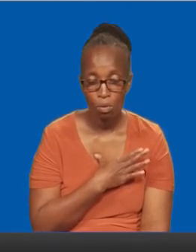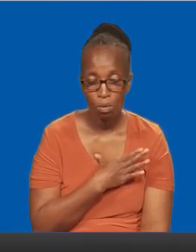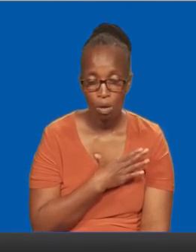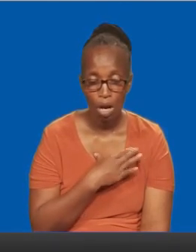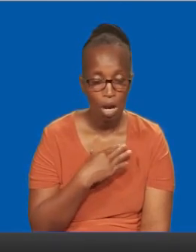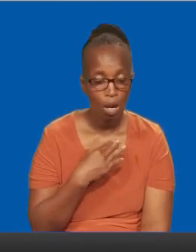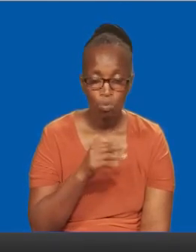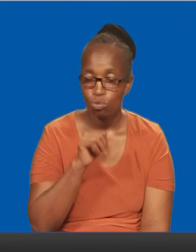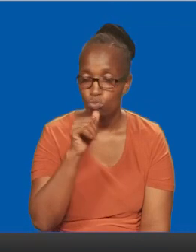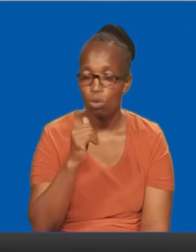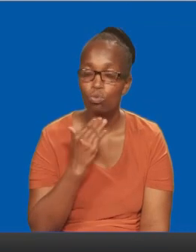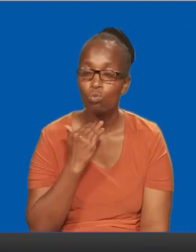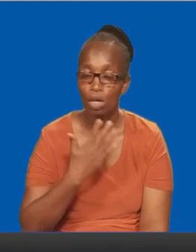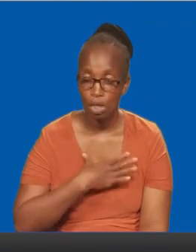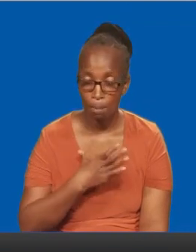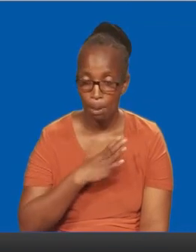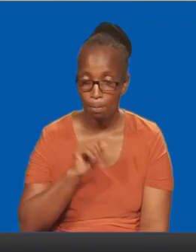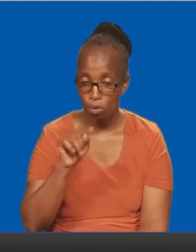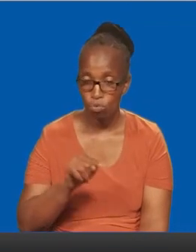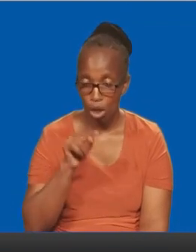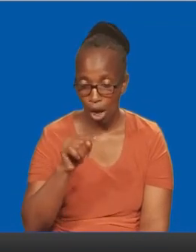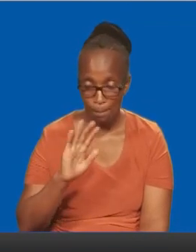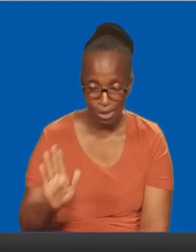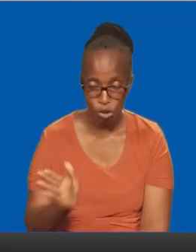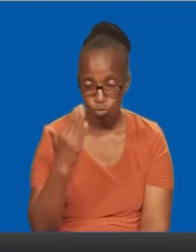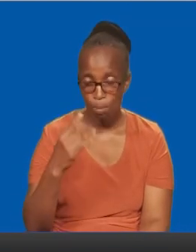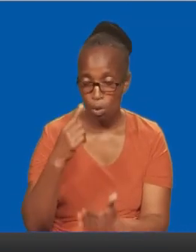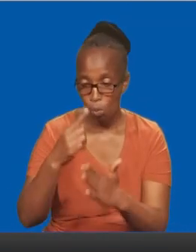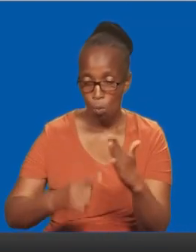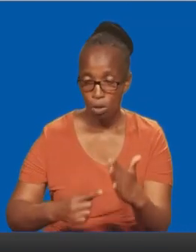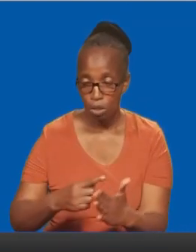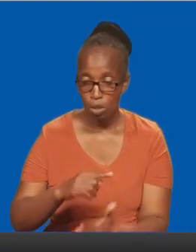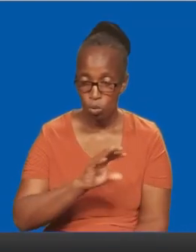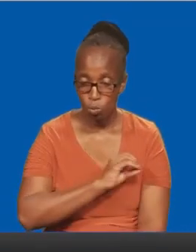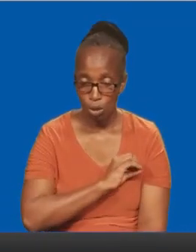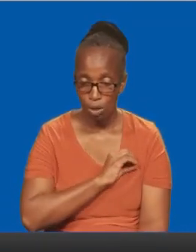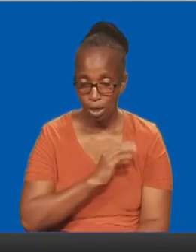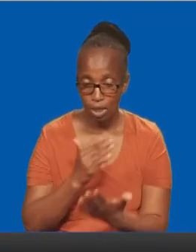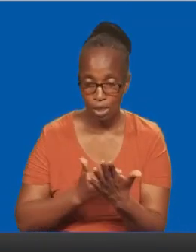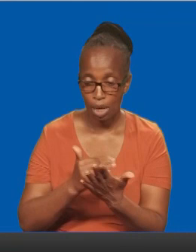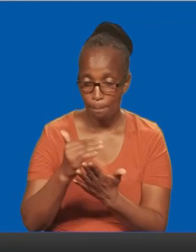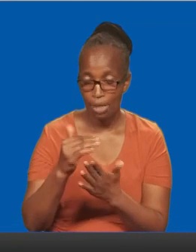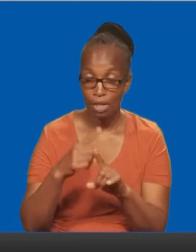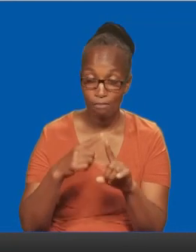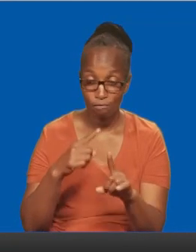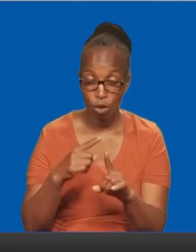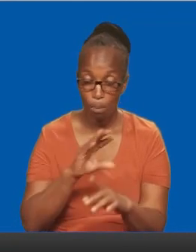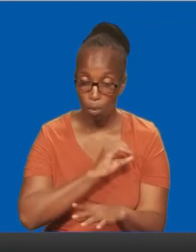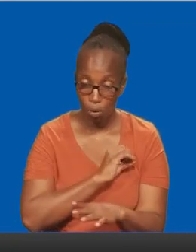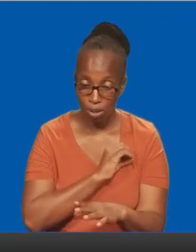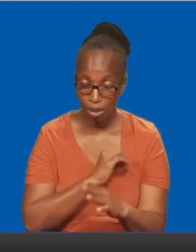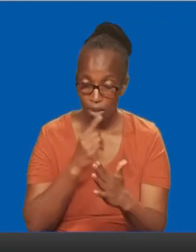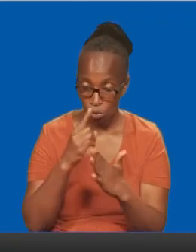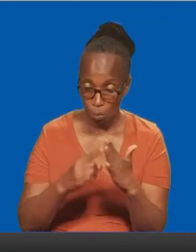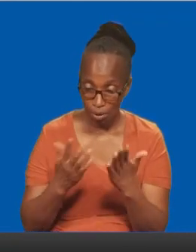people to come and take away what belongs to us. And apart